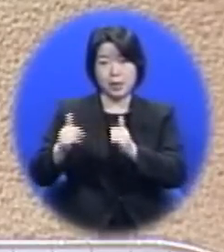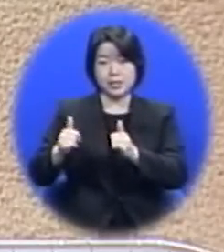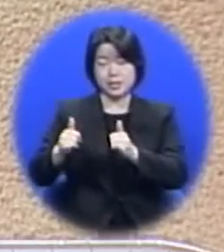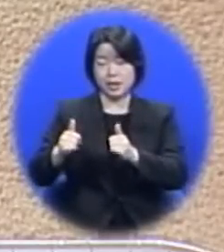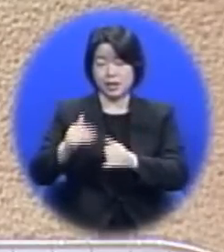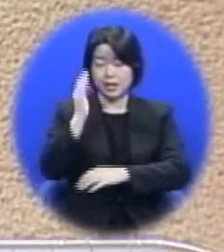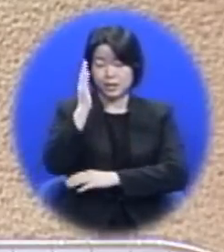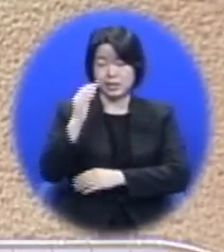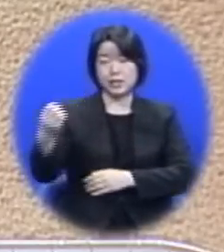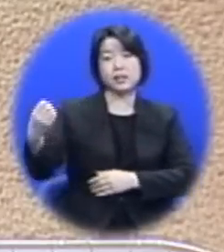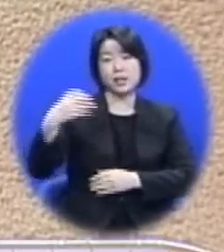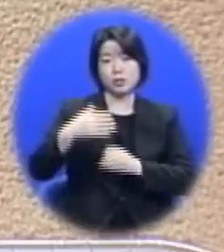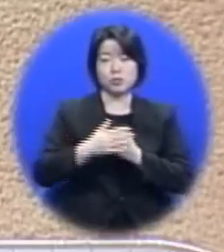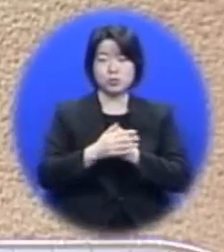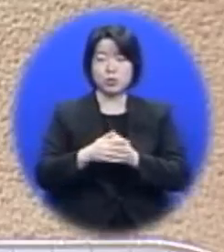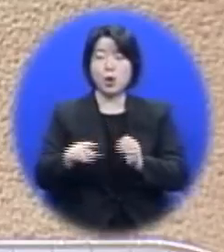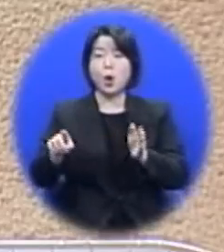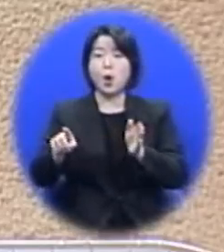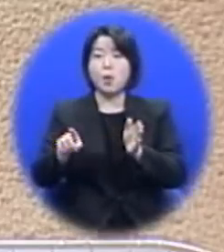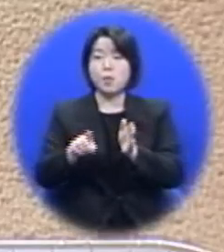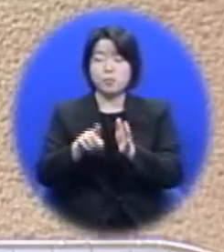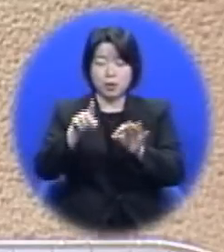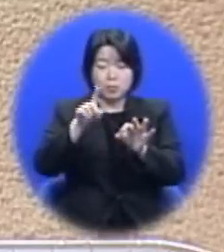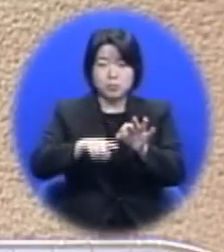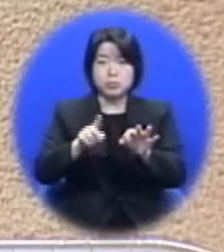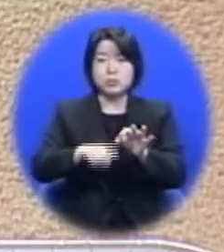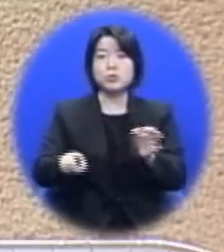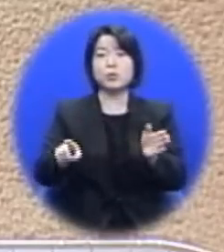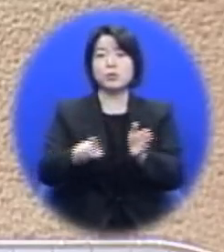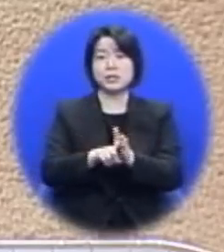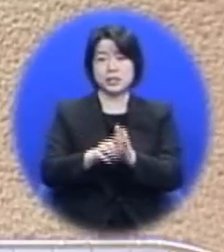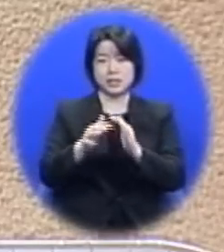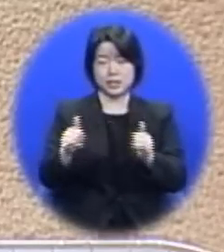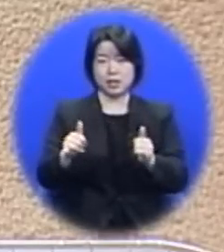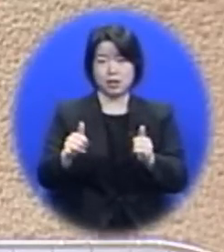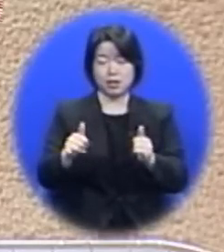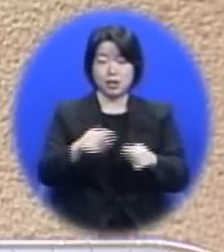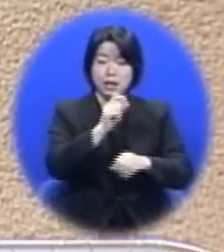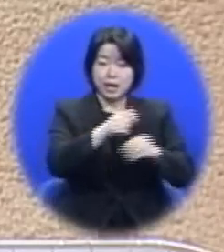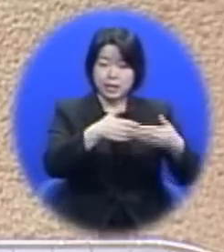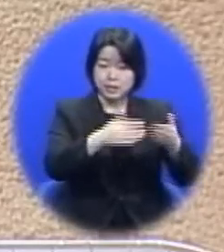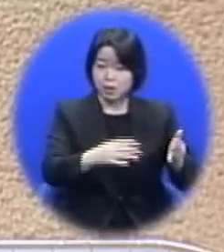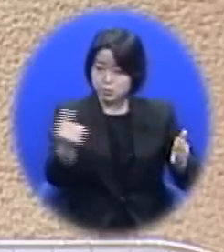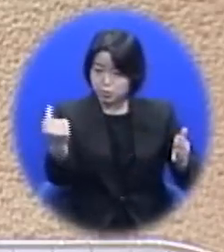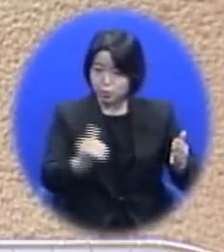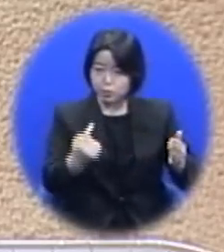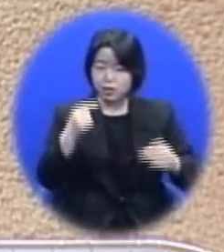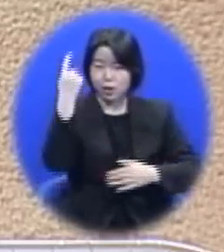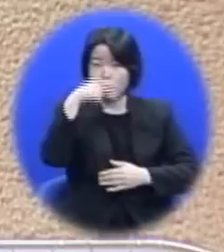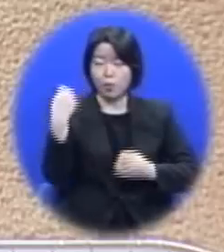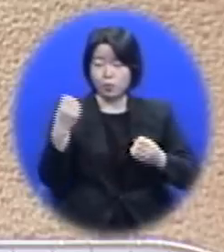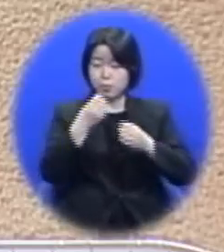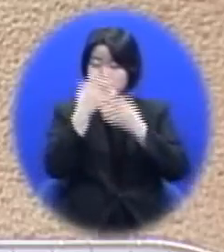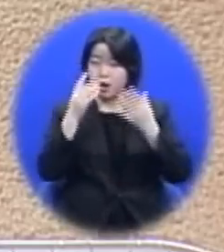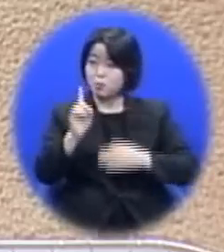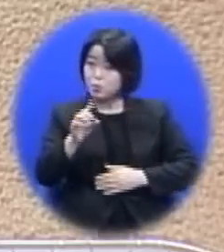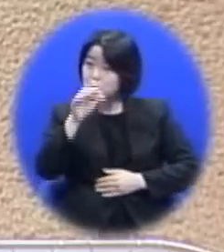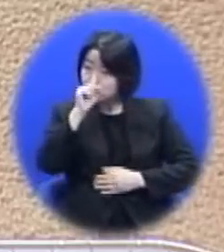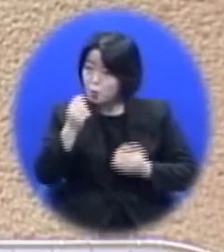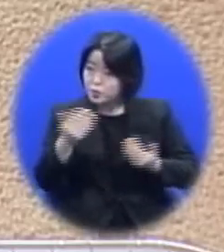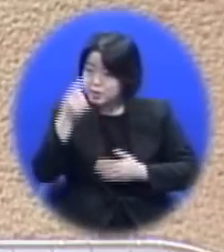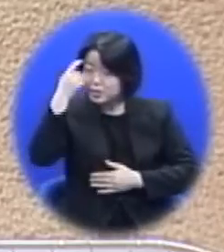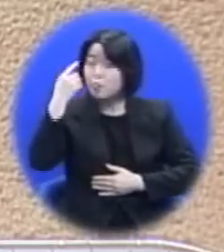하셨습니다. 불교신자입니다. 사무실에 들어오는데 얼굴이 너무 밝아서 뭐가 그렇게 좋은 일이